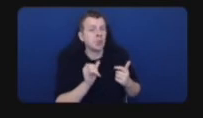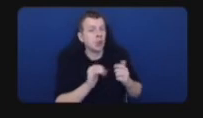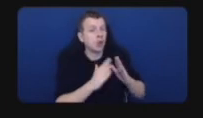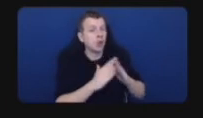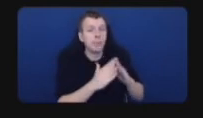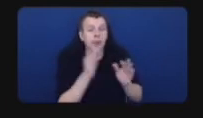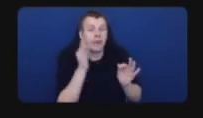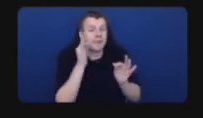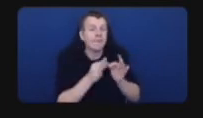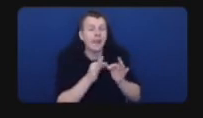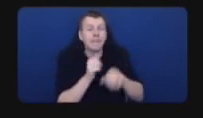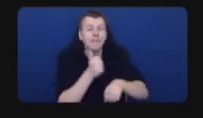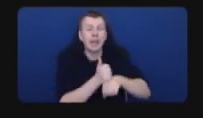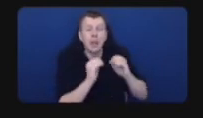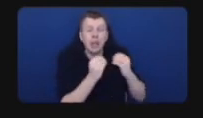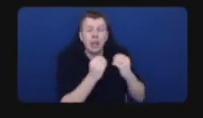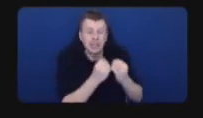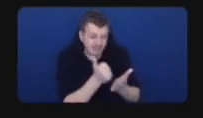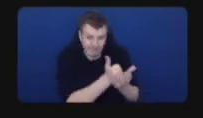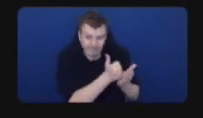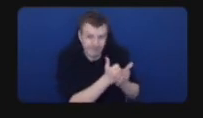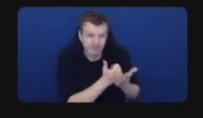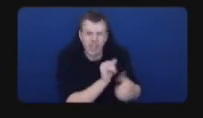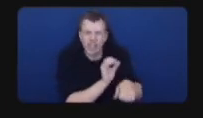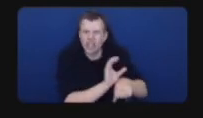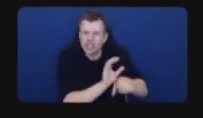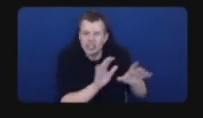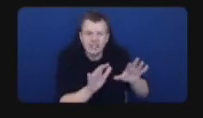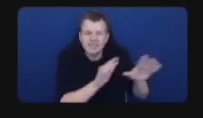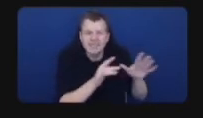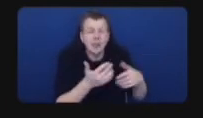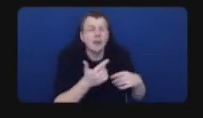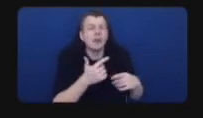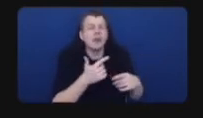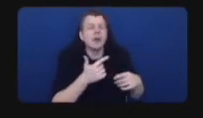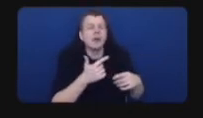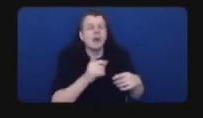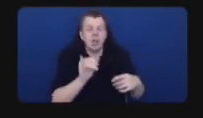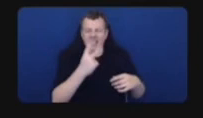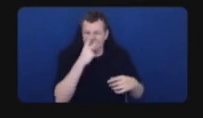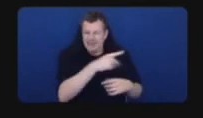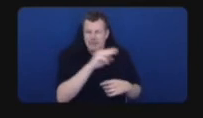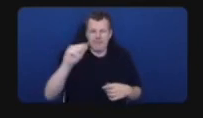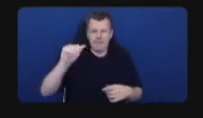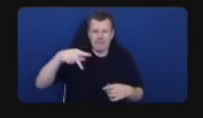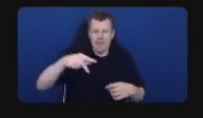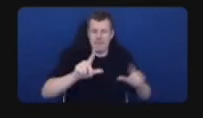是他们是最需要啊来准备好紧急预防措施的人。